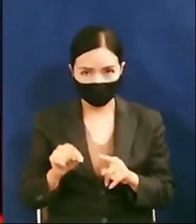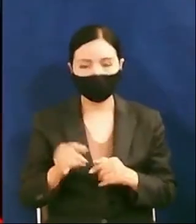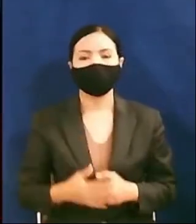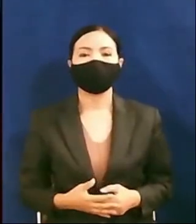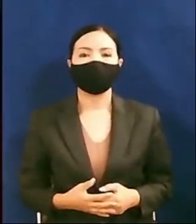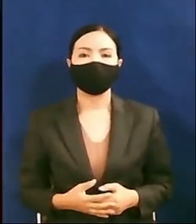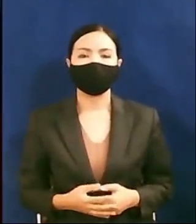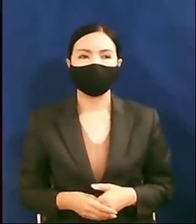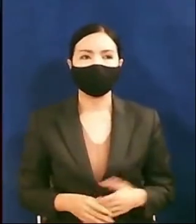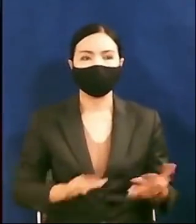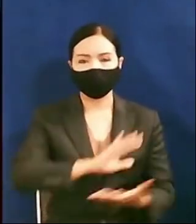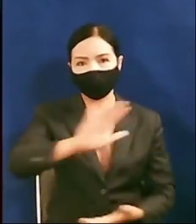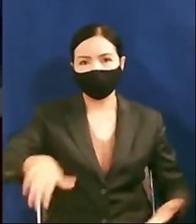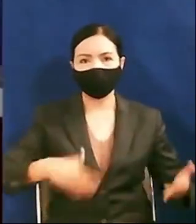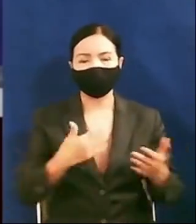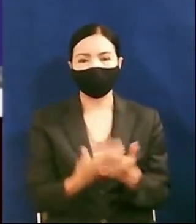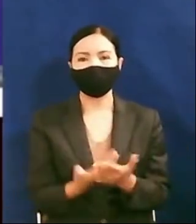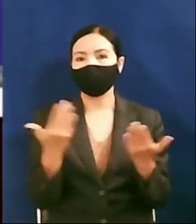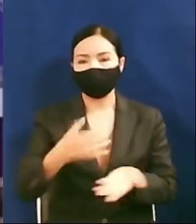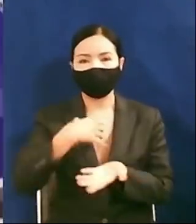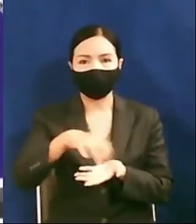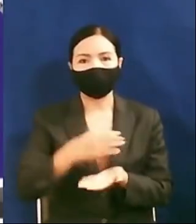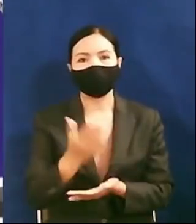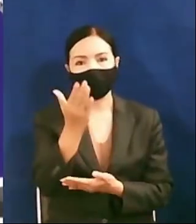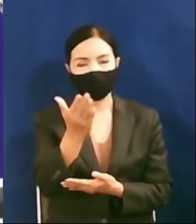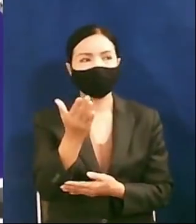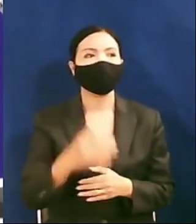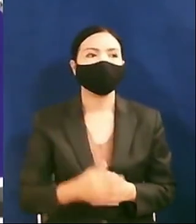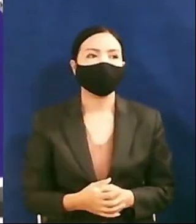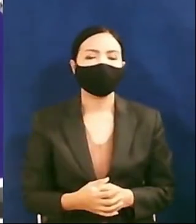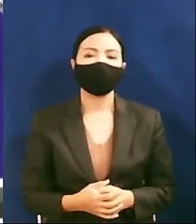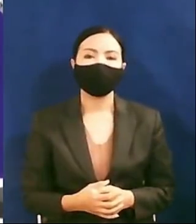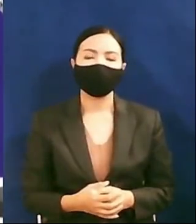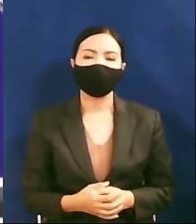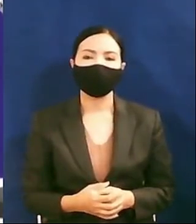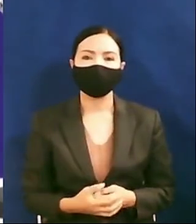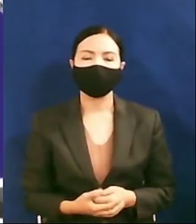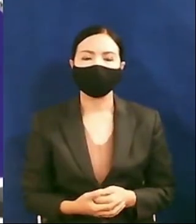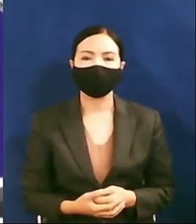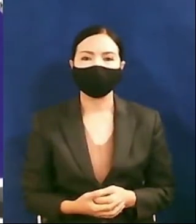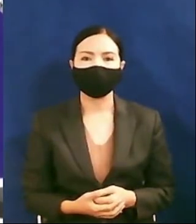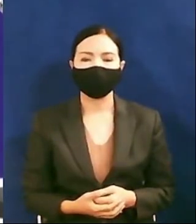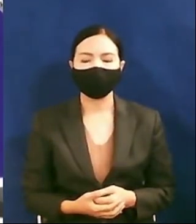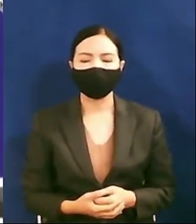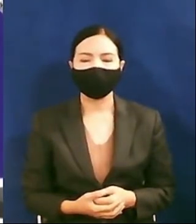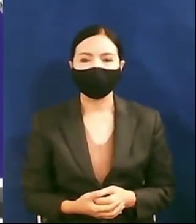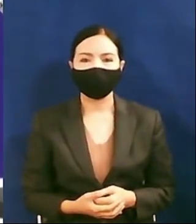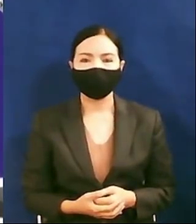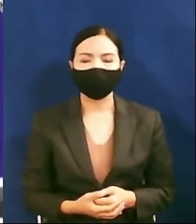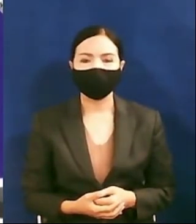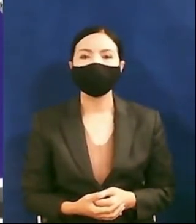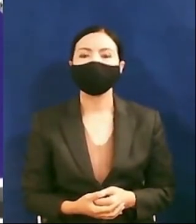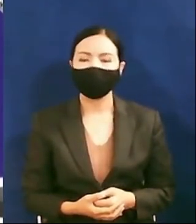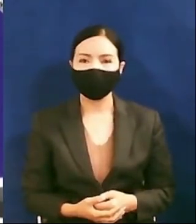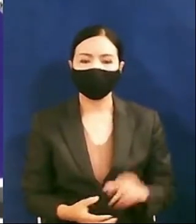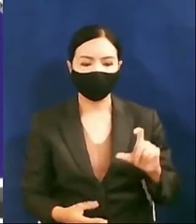ครับทั้งหมดเนี่ยก็คงจะเป็นเรียนให้ท่านได้รับทราบนะครับว่า ถึงแม้ขณะวัคซีนเป็